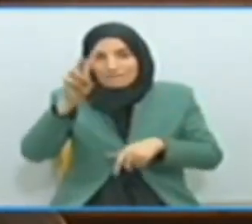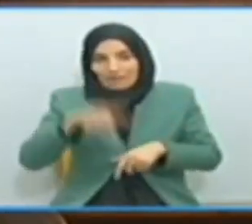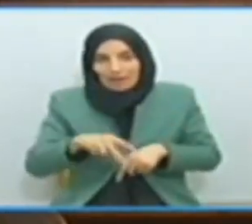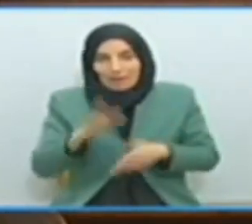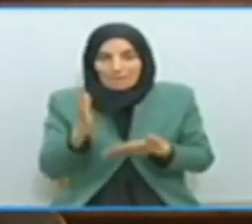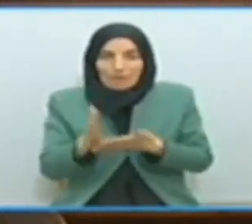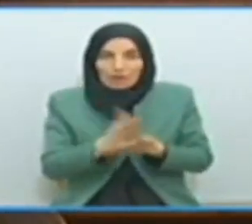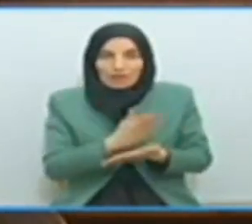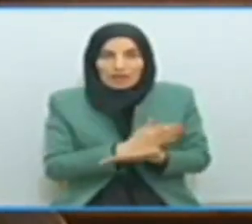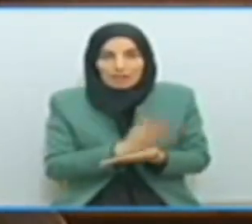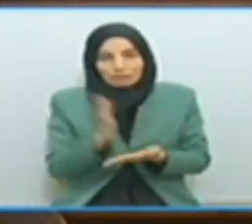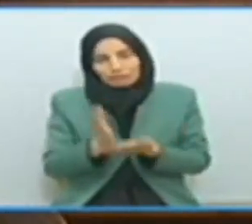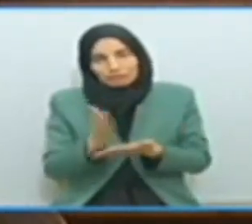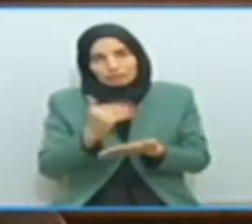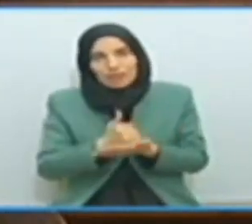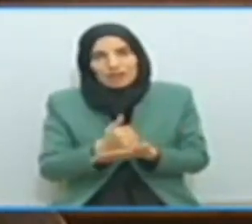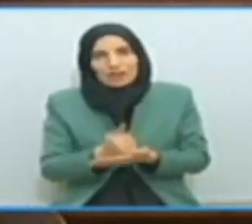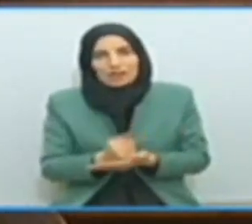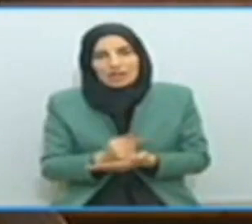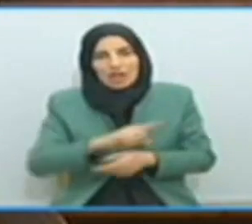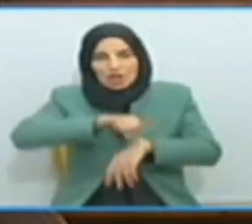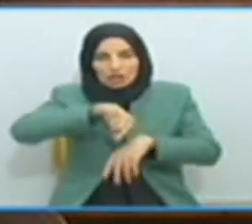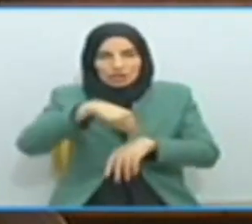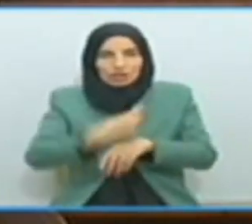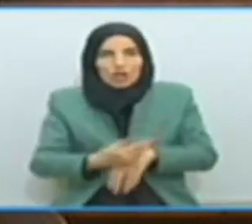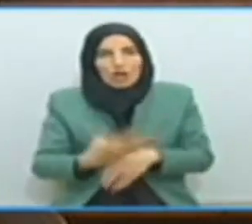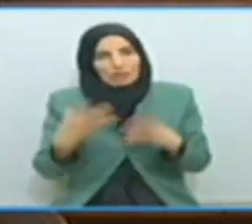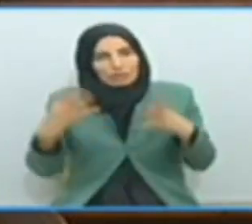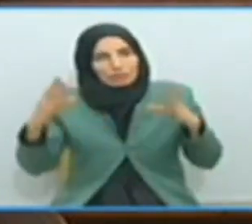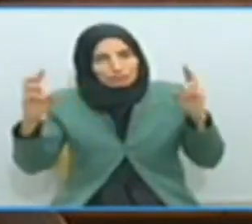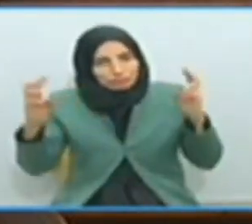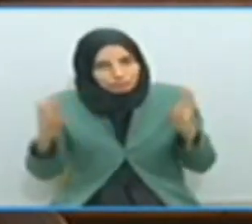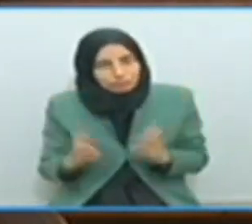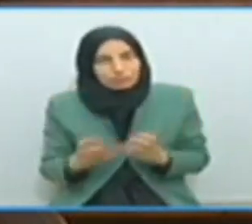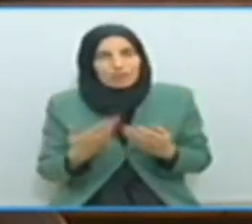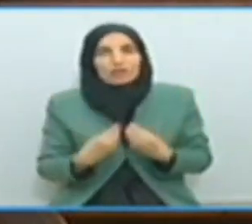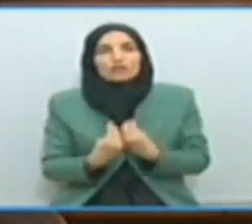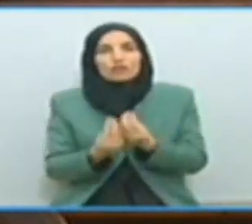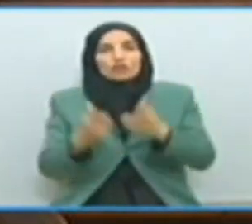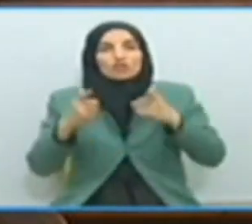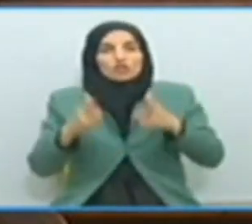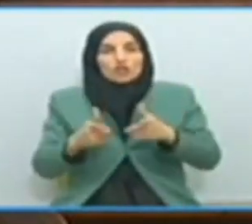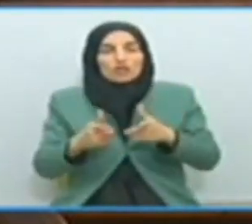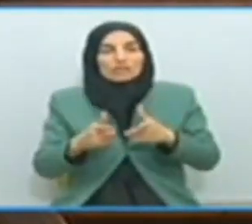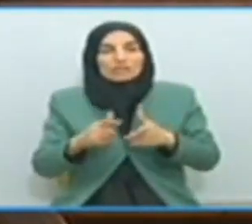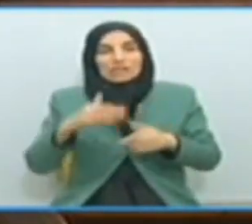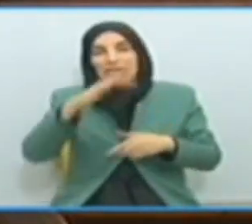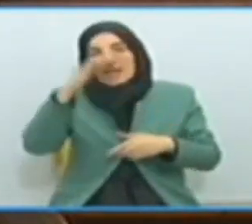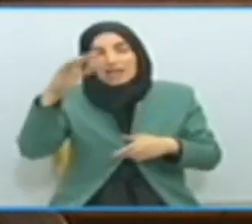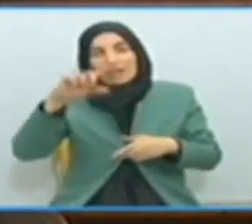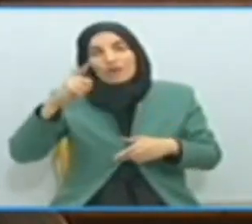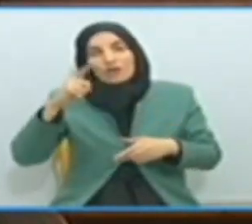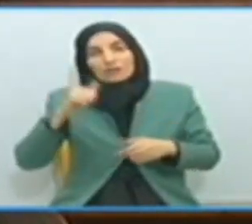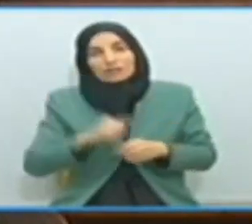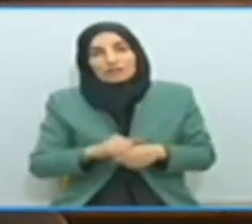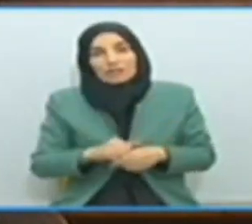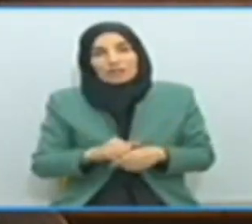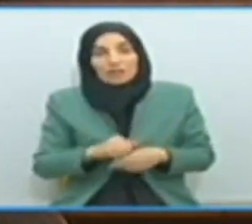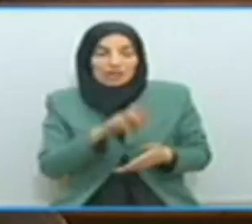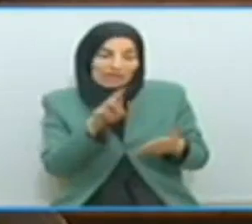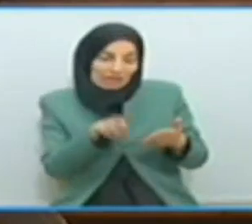للبرامج ولتقسيم يعني الحجم الساعي هذا نخفف منه ونعطي فرصة للطالب لأشياء واحدة أخرى حتى المراجعة ما عادش قادر